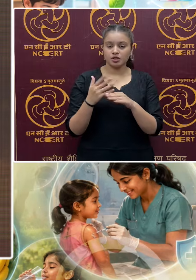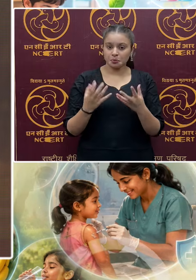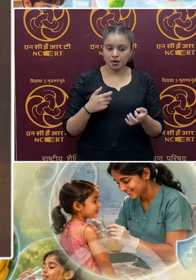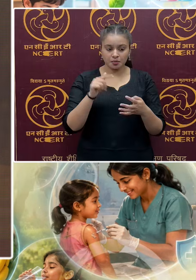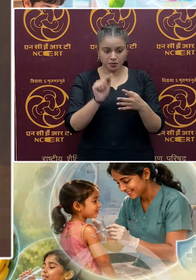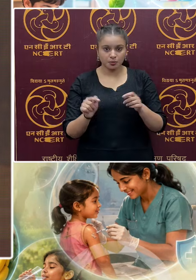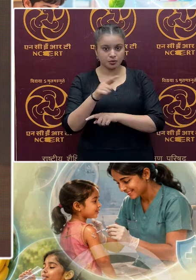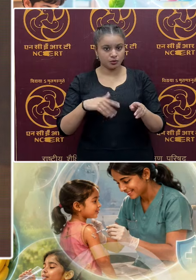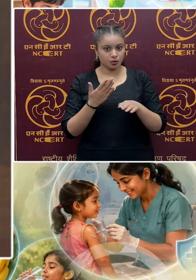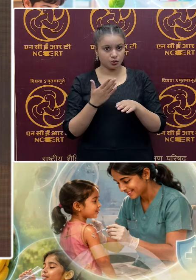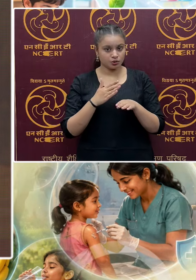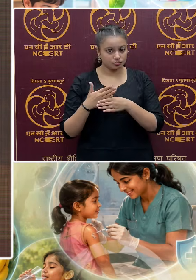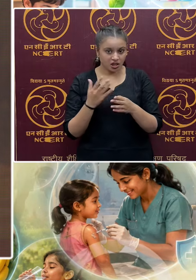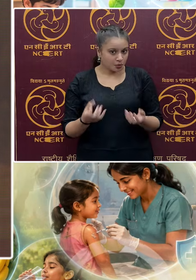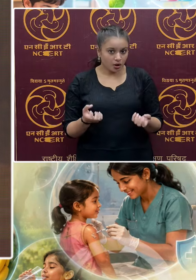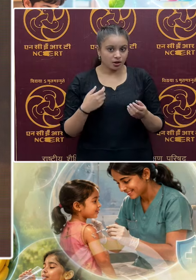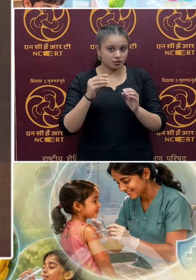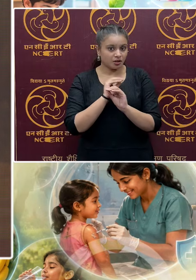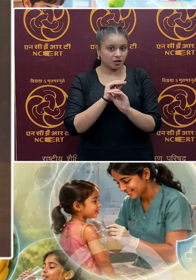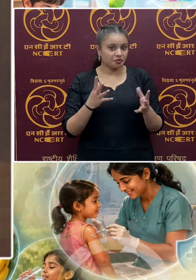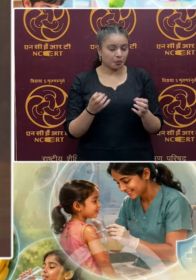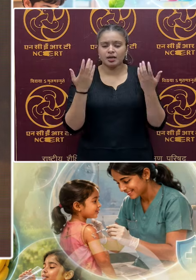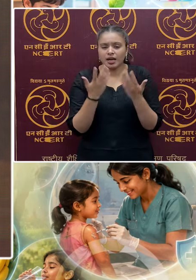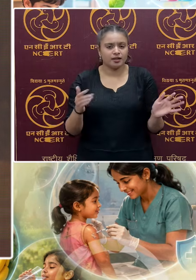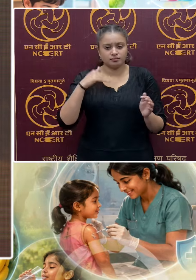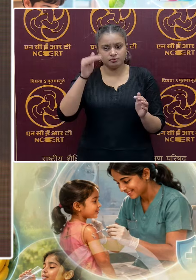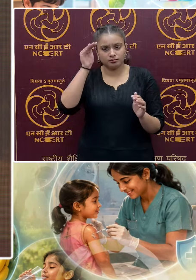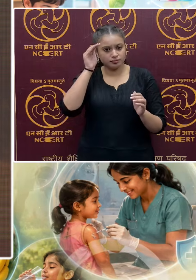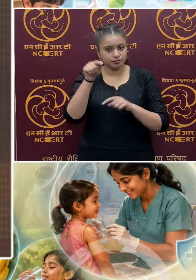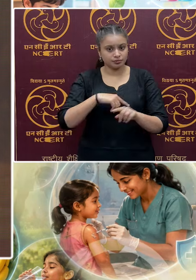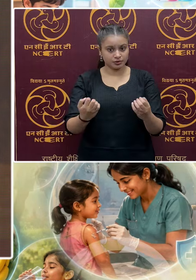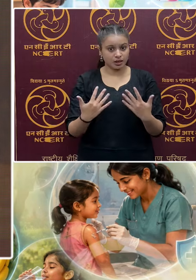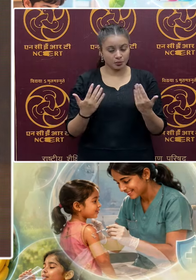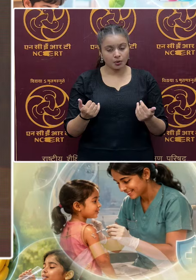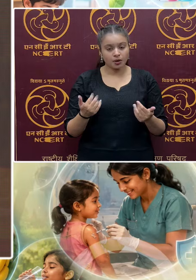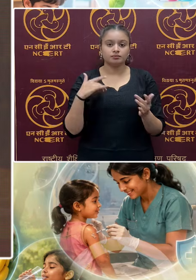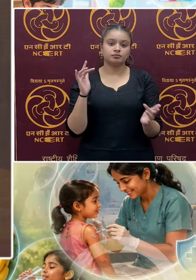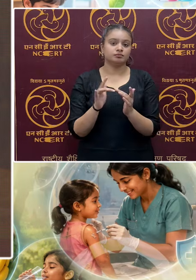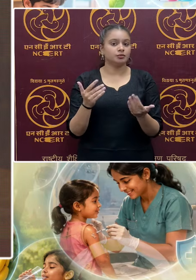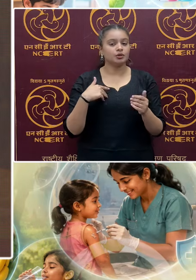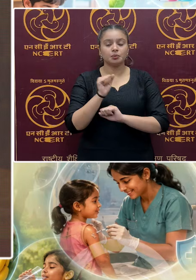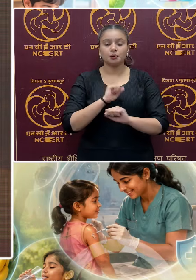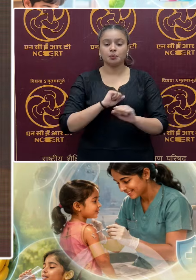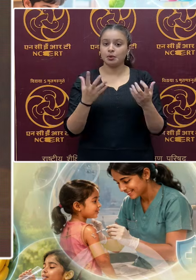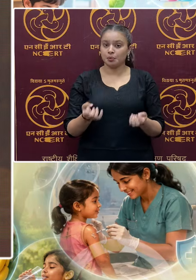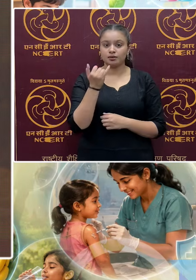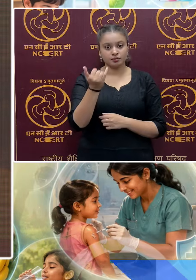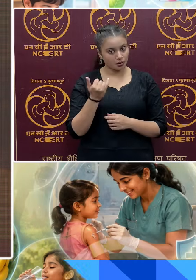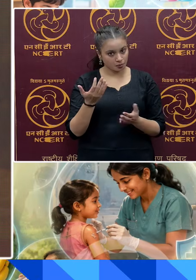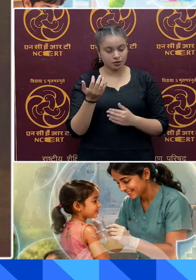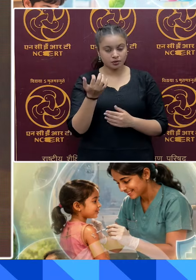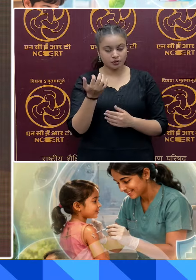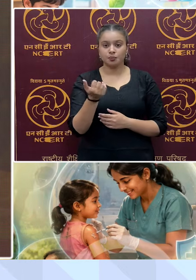हैं जो शेयर करना चाहते हैं, और कोई भी इंफॉर्मेशन है तो आप हमसे जुड़ सकते हैं। चाहे तो हमें फ़ोन कीजिए, नंबर